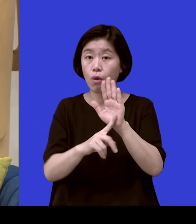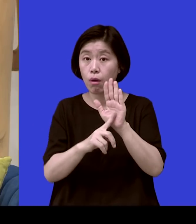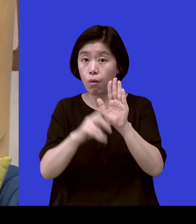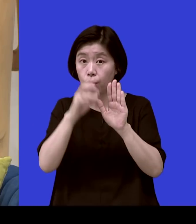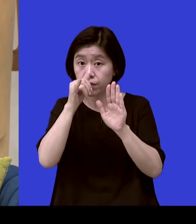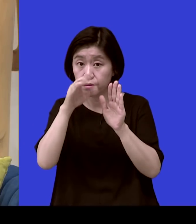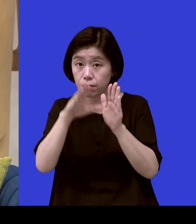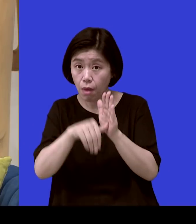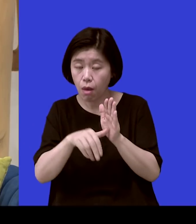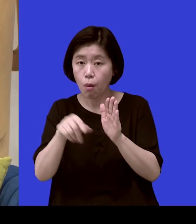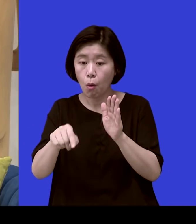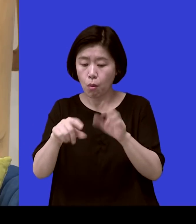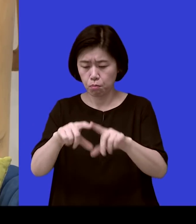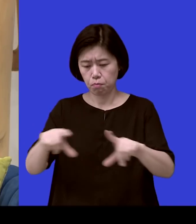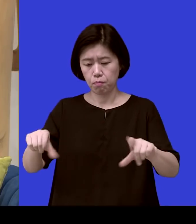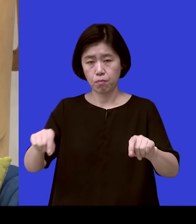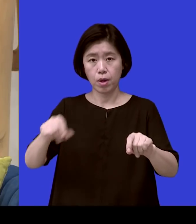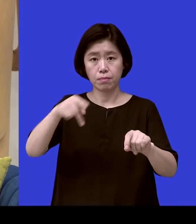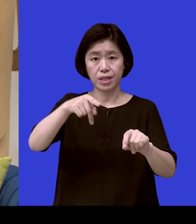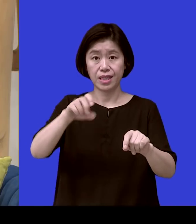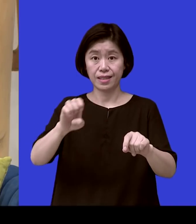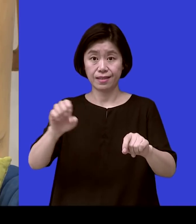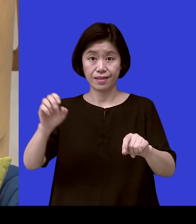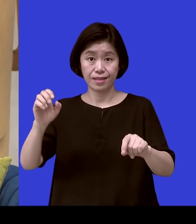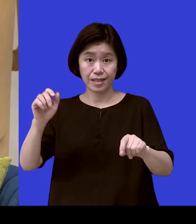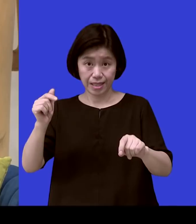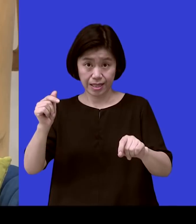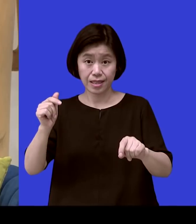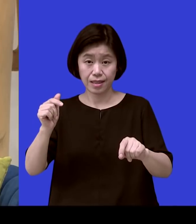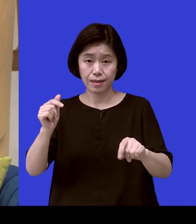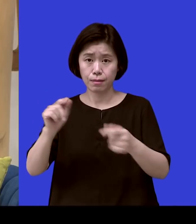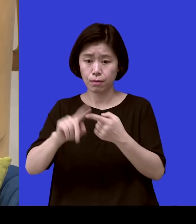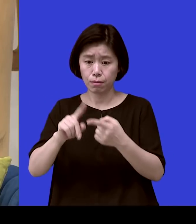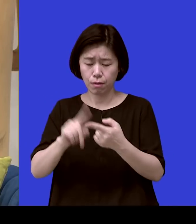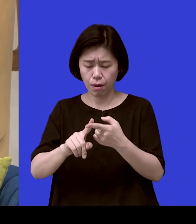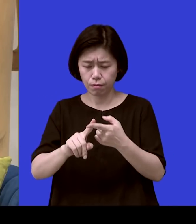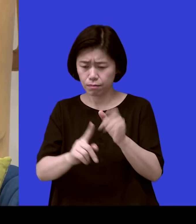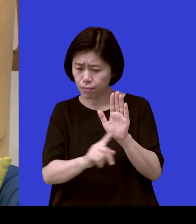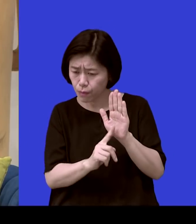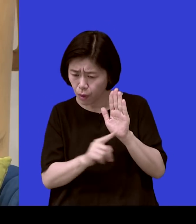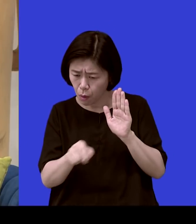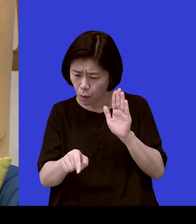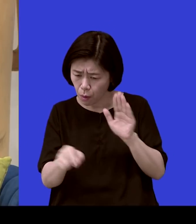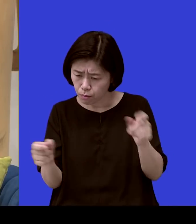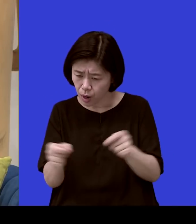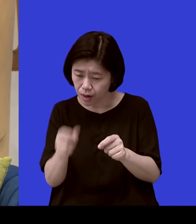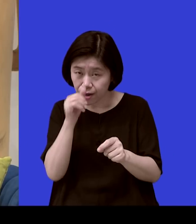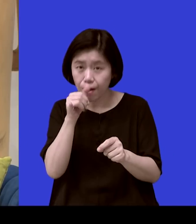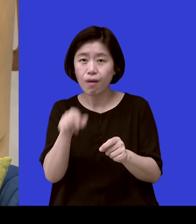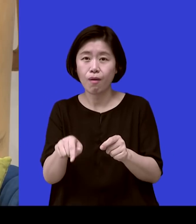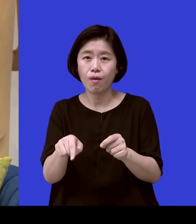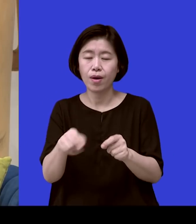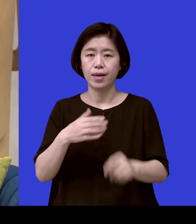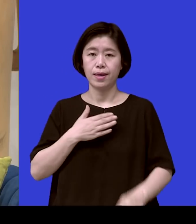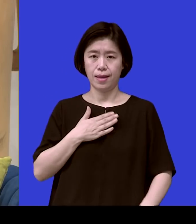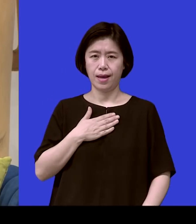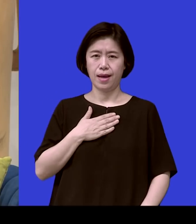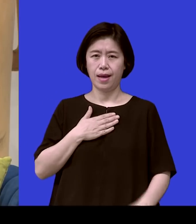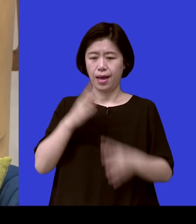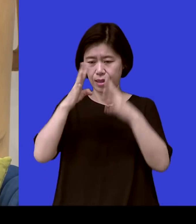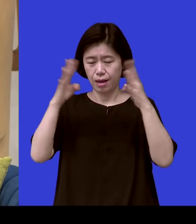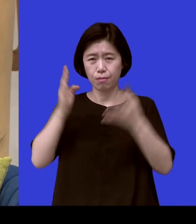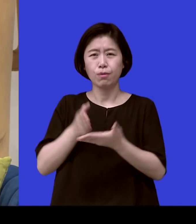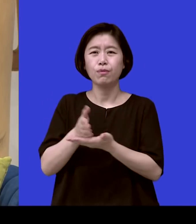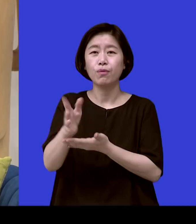이 PET에 대한 안내가 짧게 나와 있는데 어쨌거나 제가 교육대학, 사범대학 이렇게